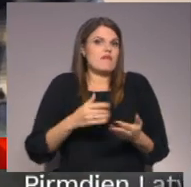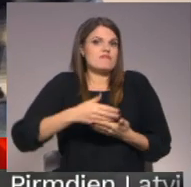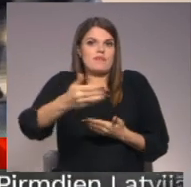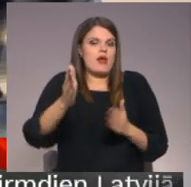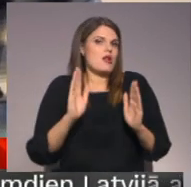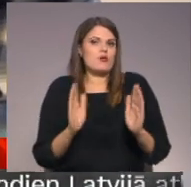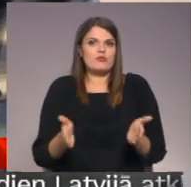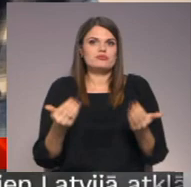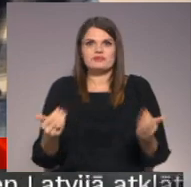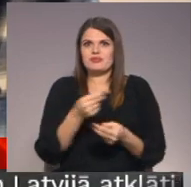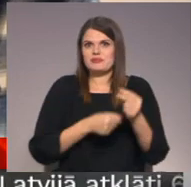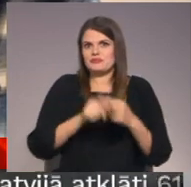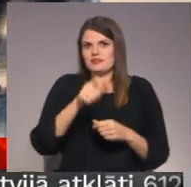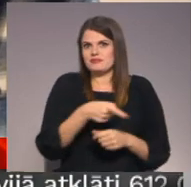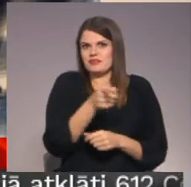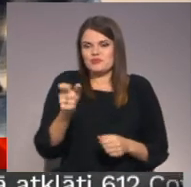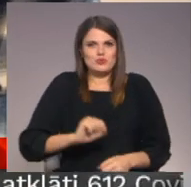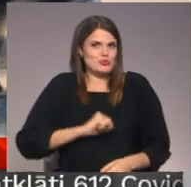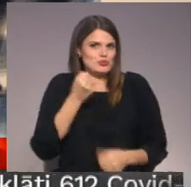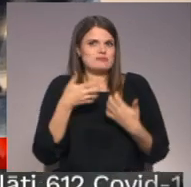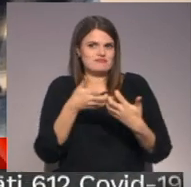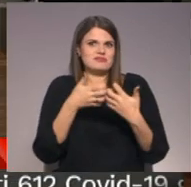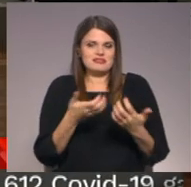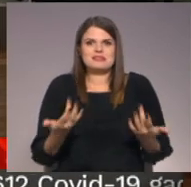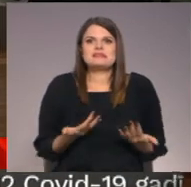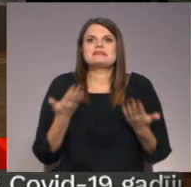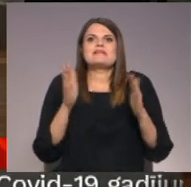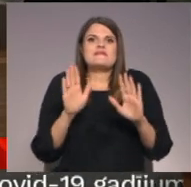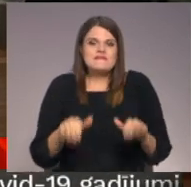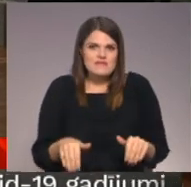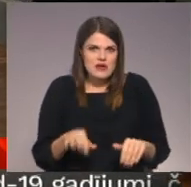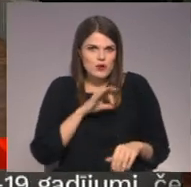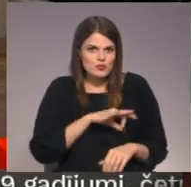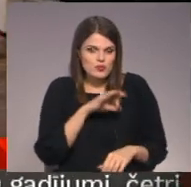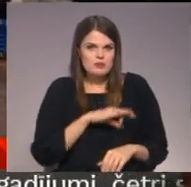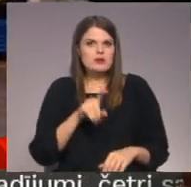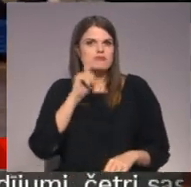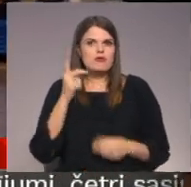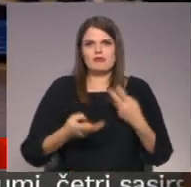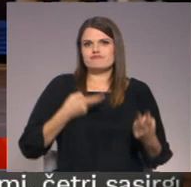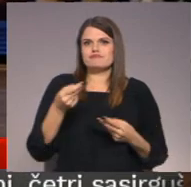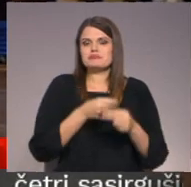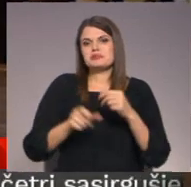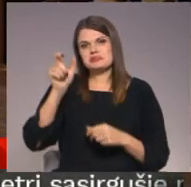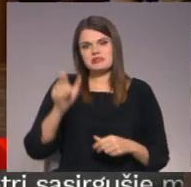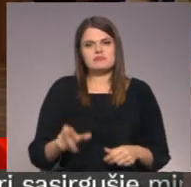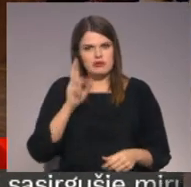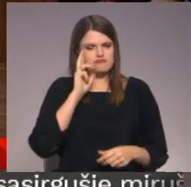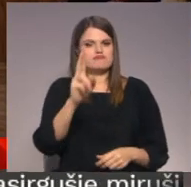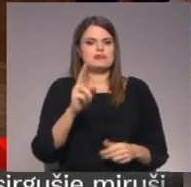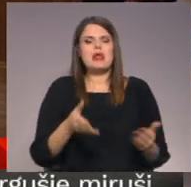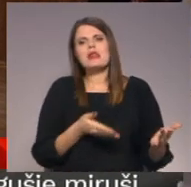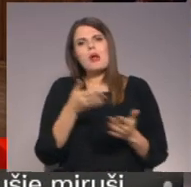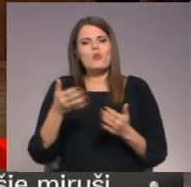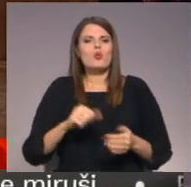daudziem uzņēmējiem, kas tagad jau cīnās pie izdzīvošanu. Jaunais un enerģiskais uzņēmējs Sandris Štāls ir pārliecināts, ka